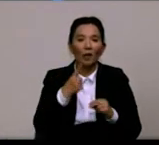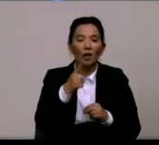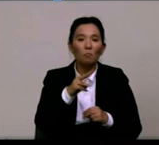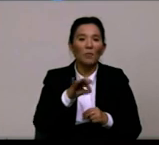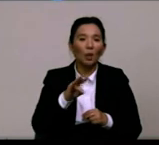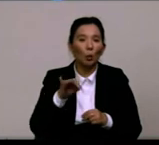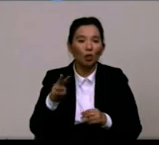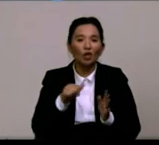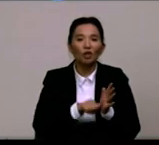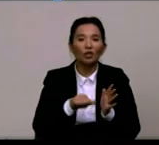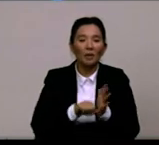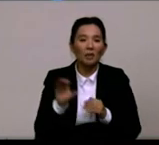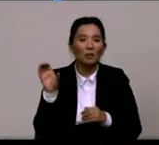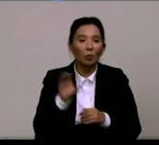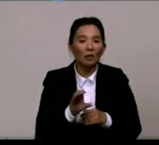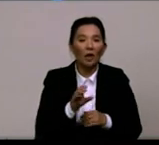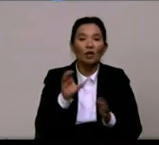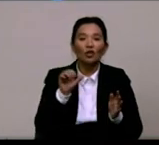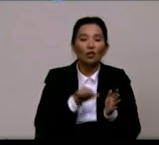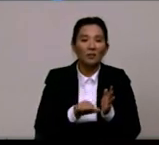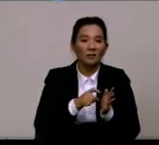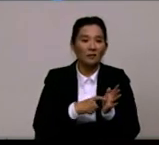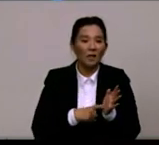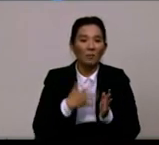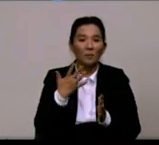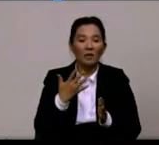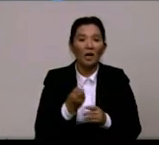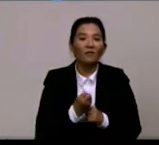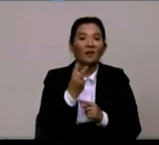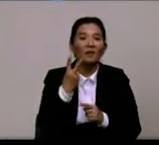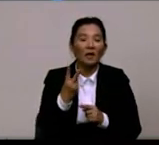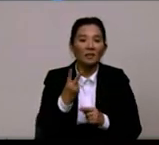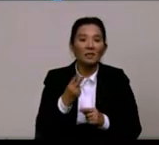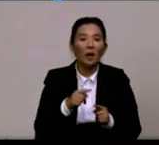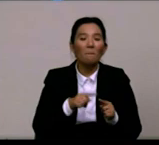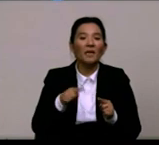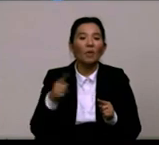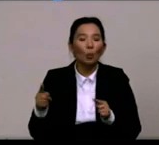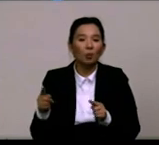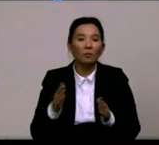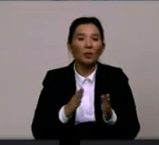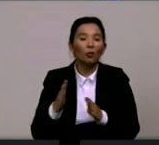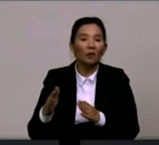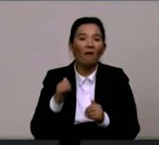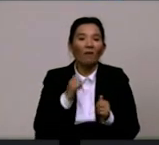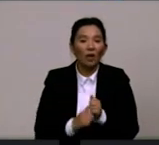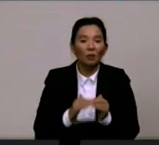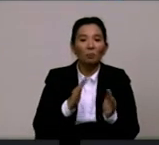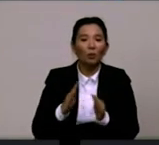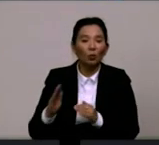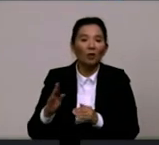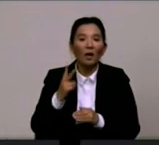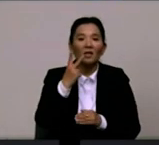минуте 60 секунд. 60 делим на 5, 12 периодов. В каждом периоде по